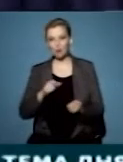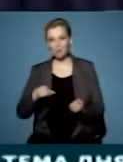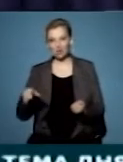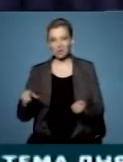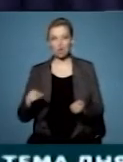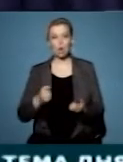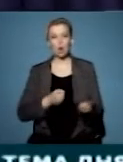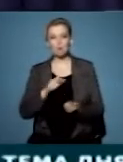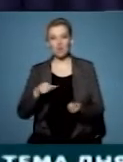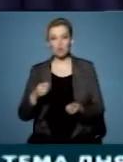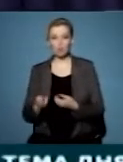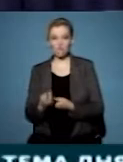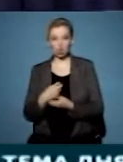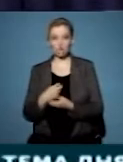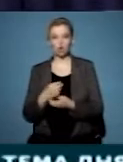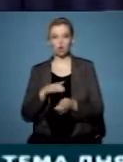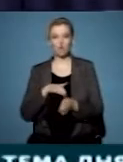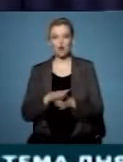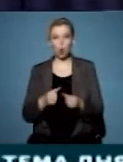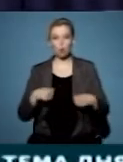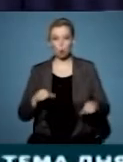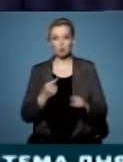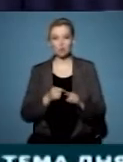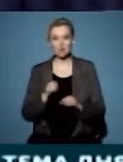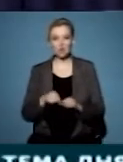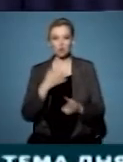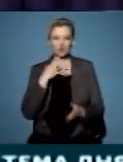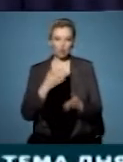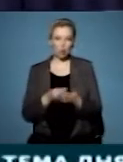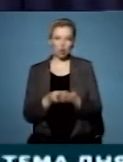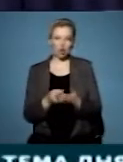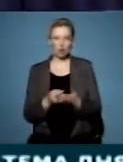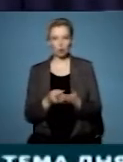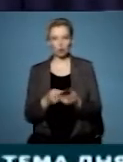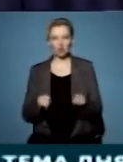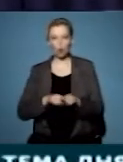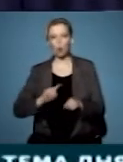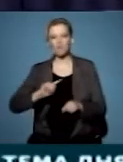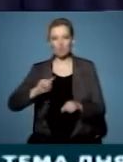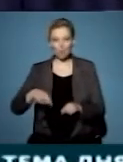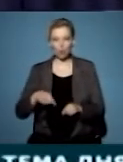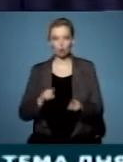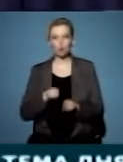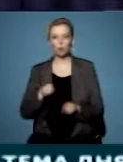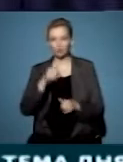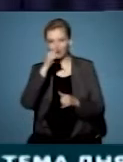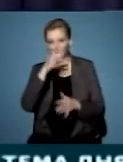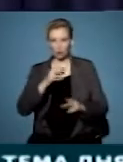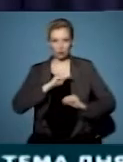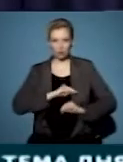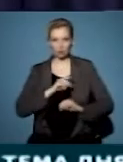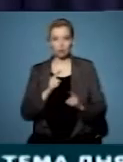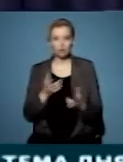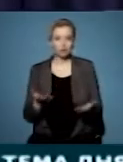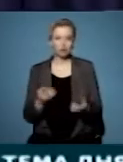Перевізники прийшли до нас на виконком з цією своєю такою вимогою, що вони вже не можуть працювати, тому